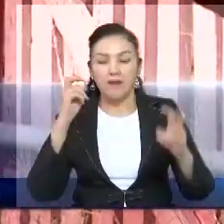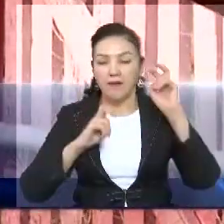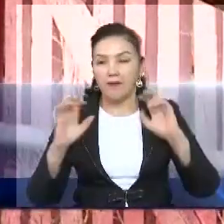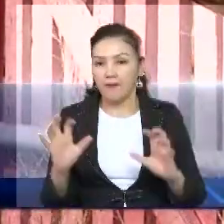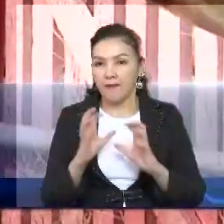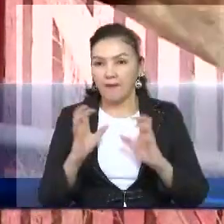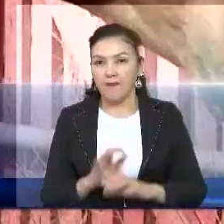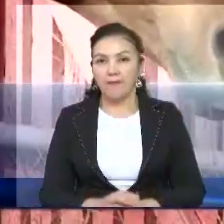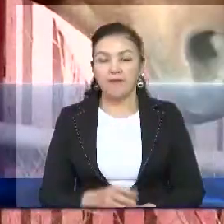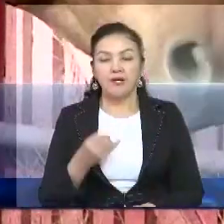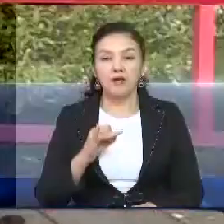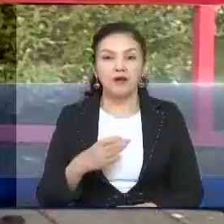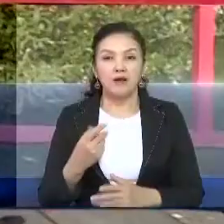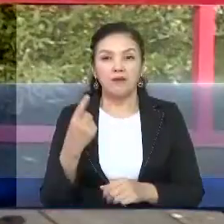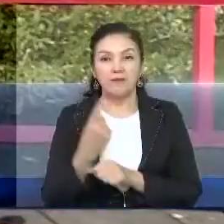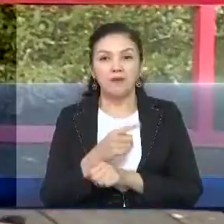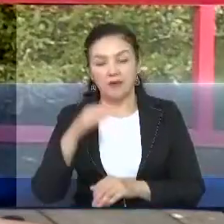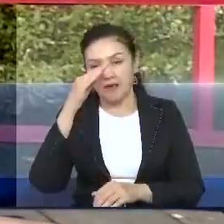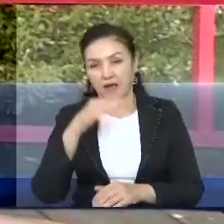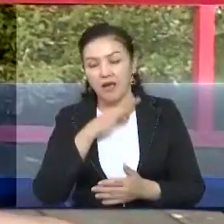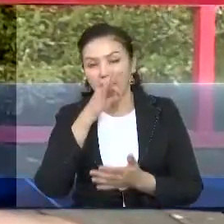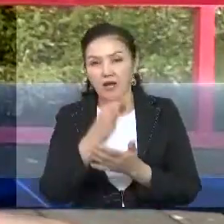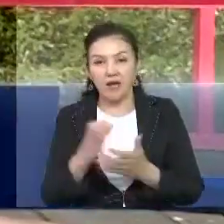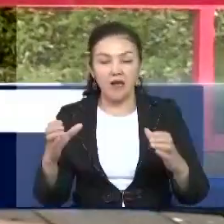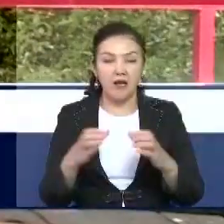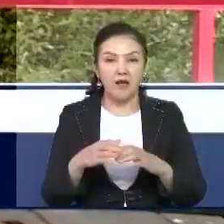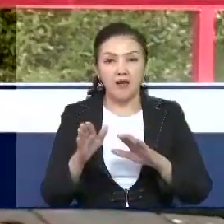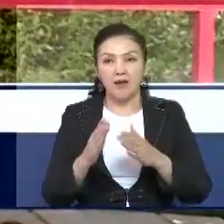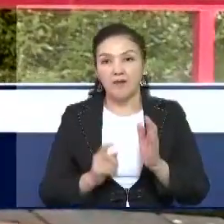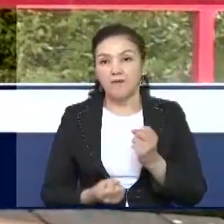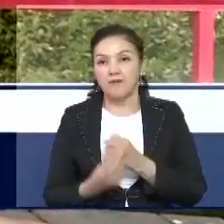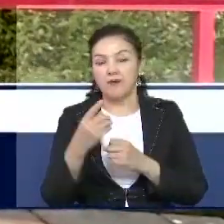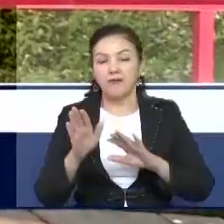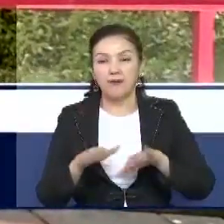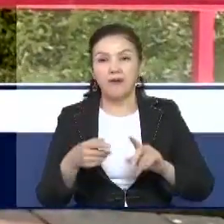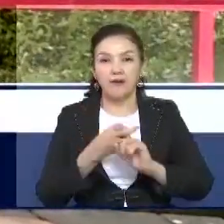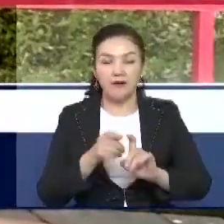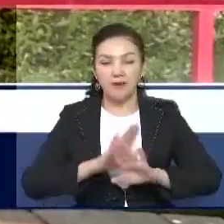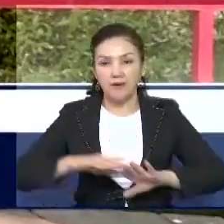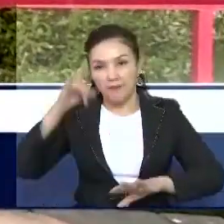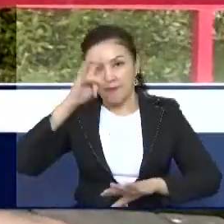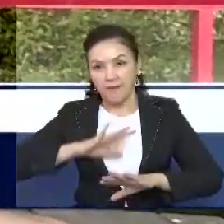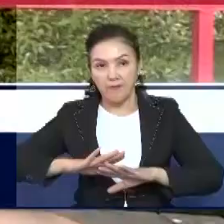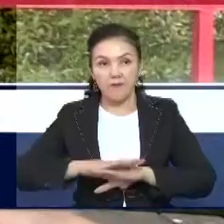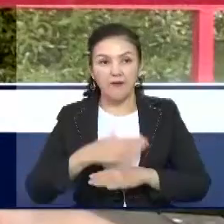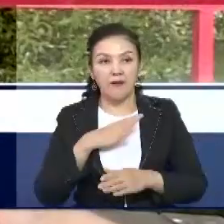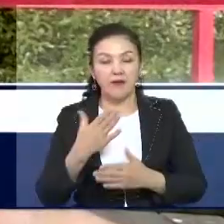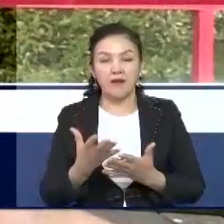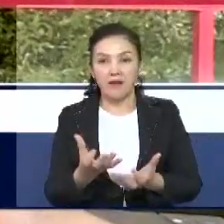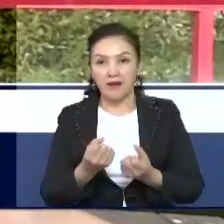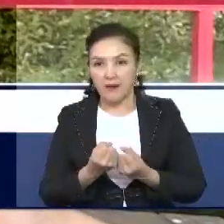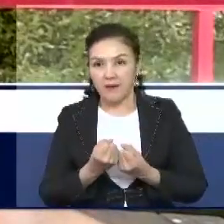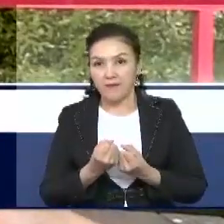уходе. Мугалжарская порода – это первая отечественная порода, которая выведена после получения независимости Казахстана. И она выведена,